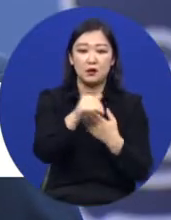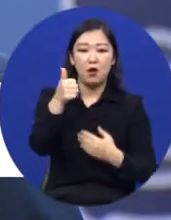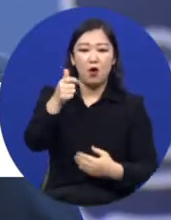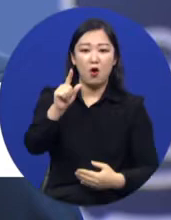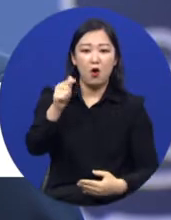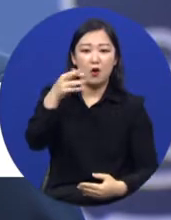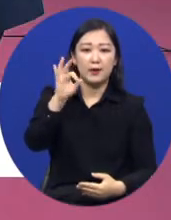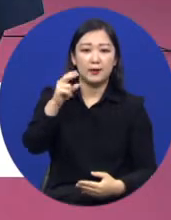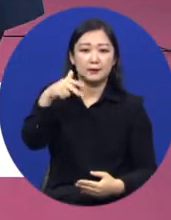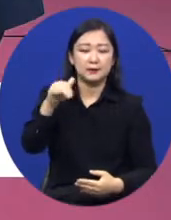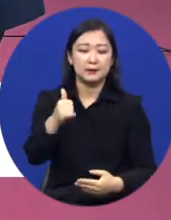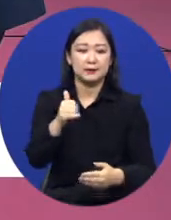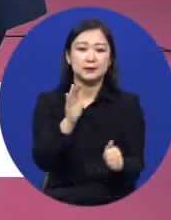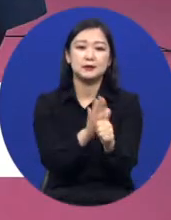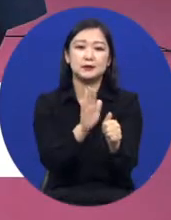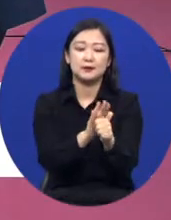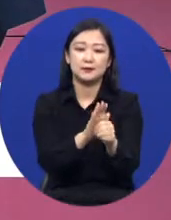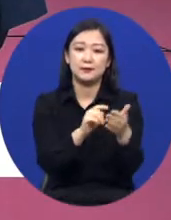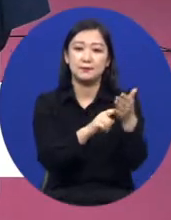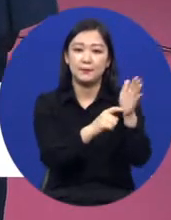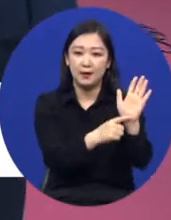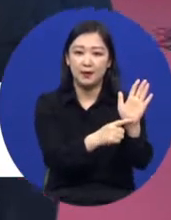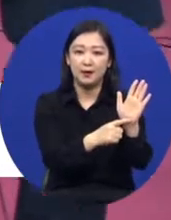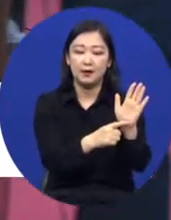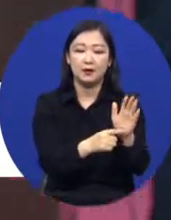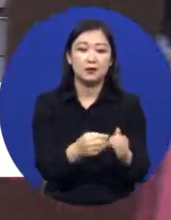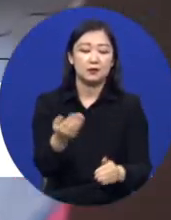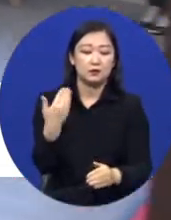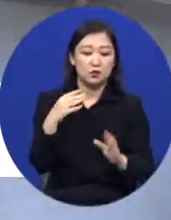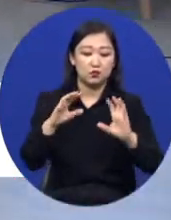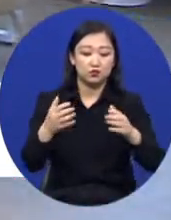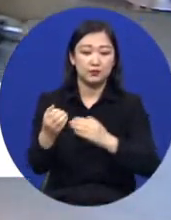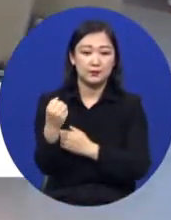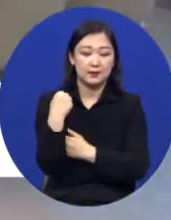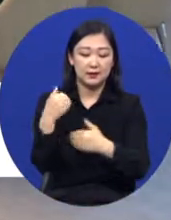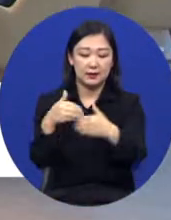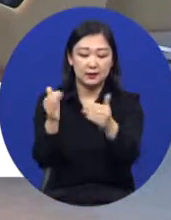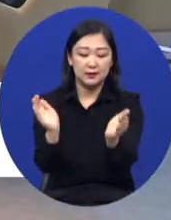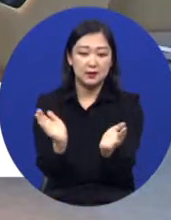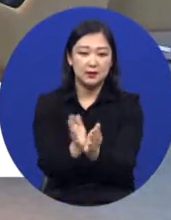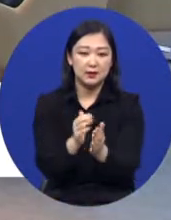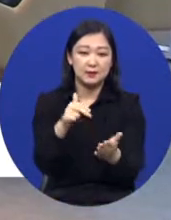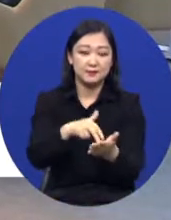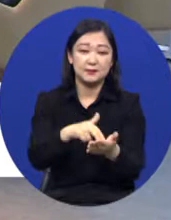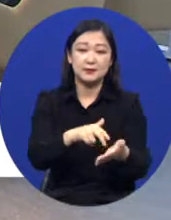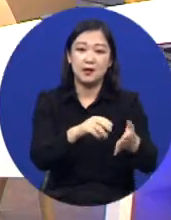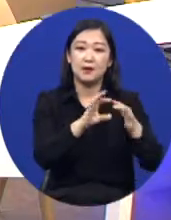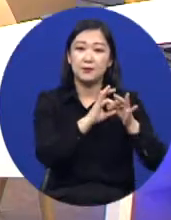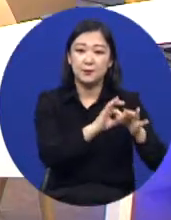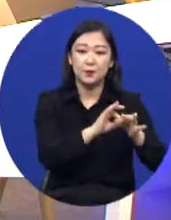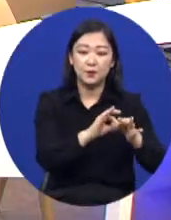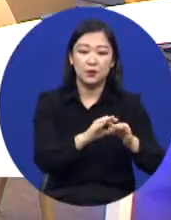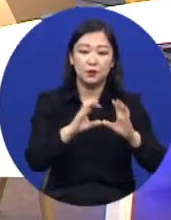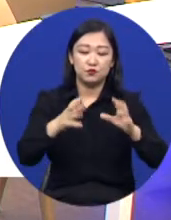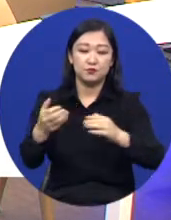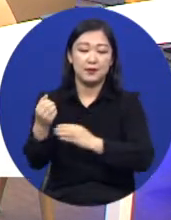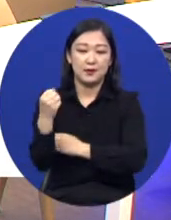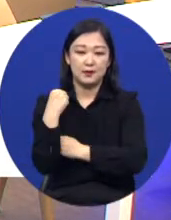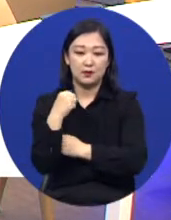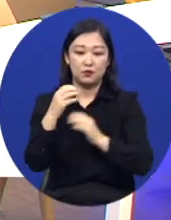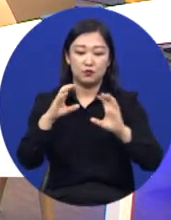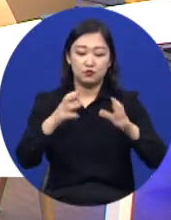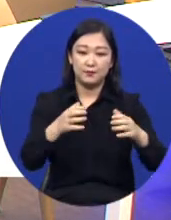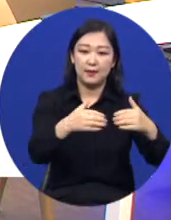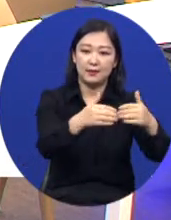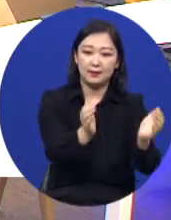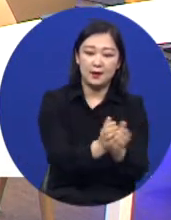지지를 선언했습니다. 현덕규 전 국민의당 도지사 출마 예정자도 기자회견을 통해 국민의힘과 국민의당